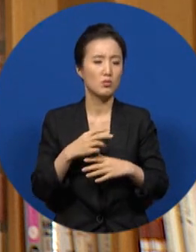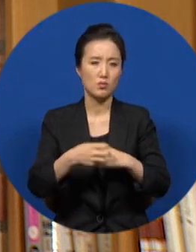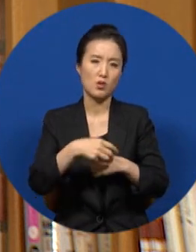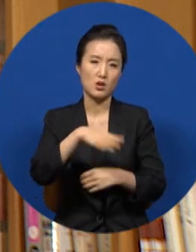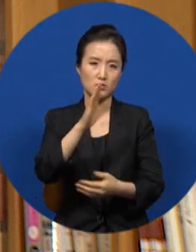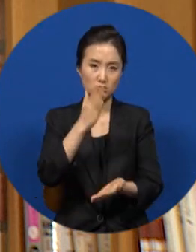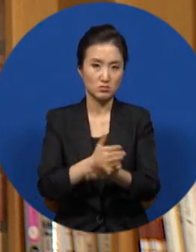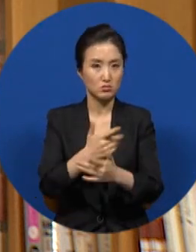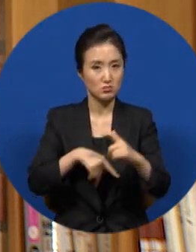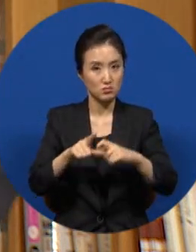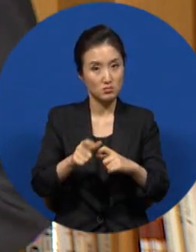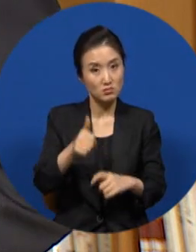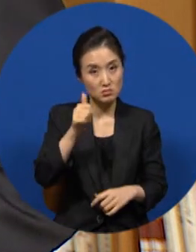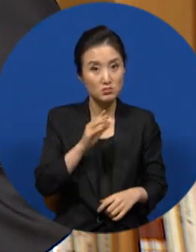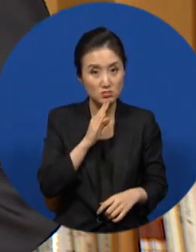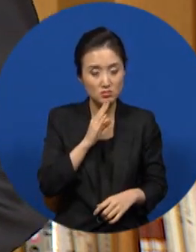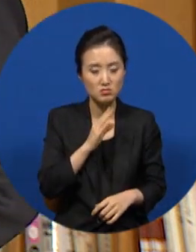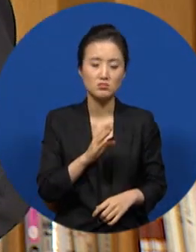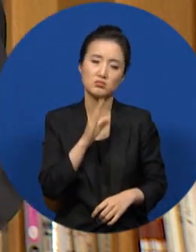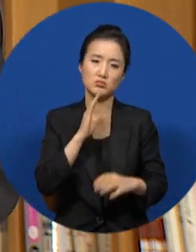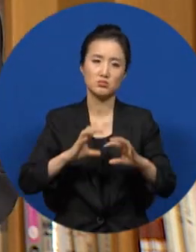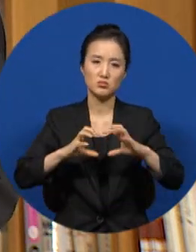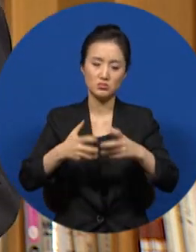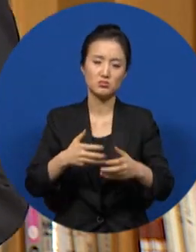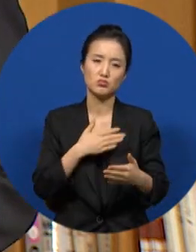참 불안하고 힘든 게 맞습니다.